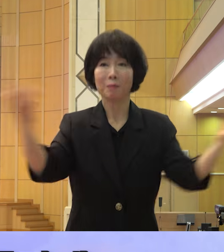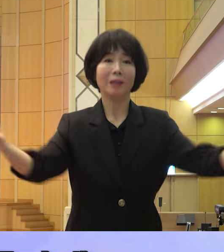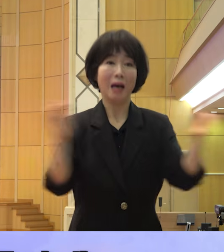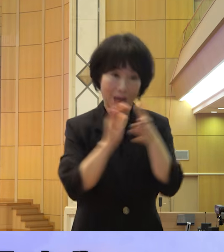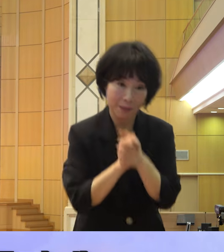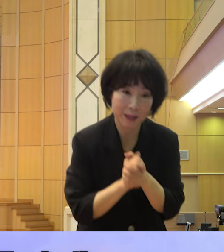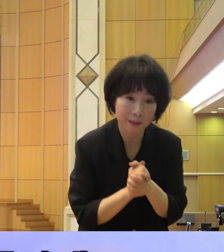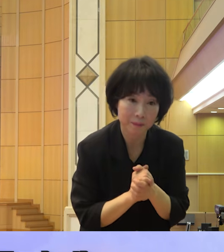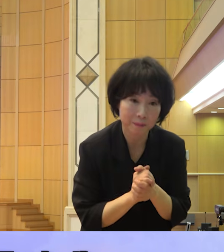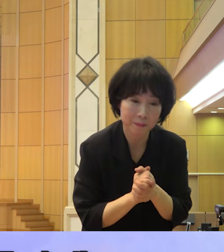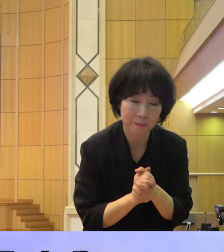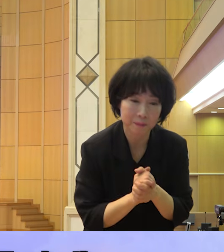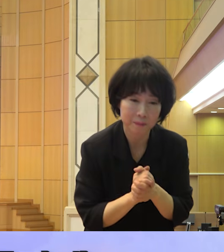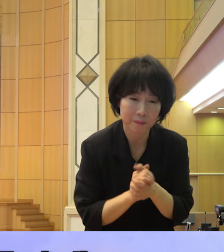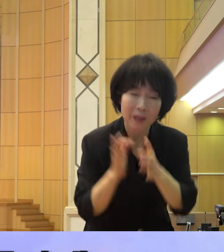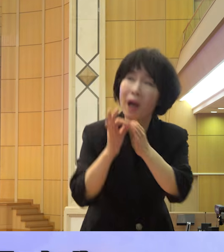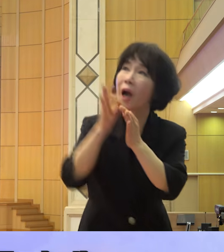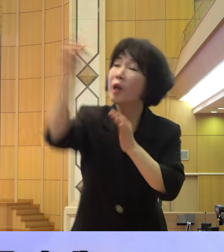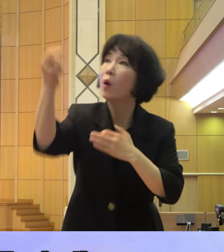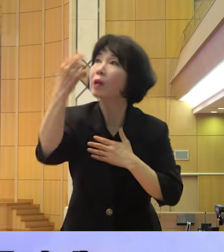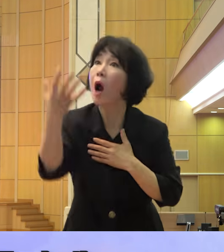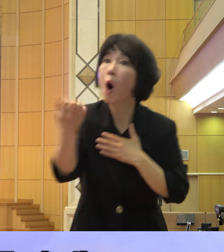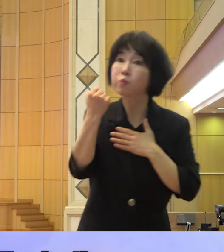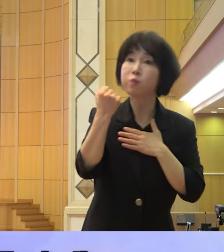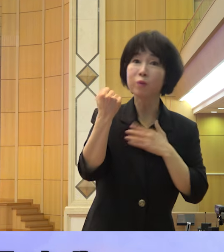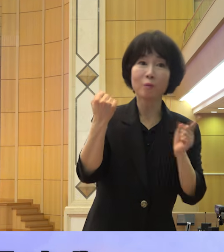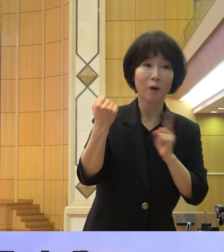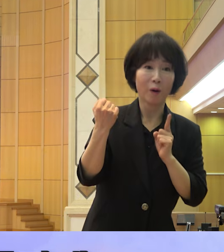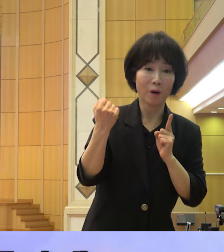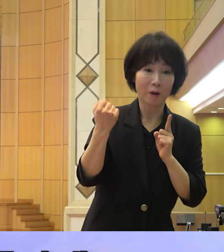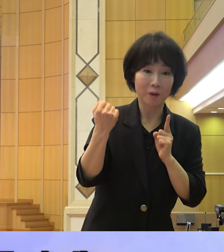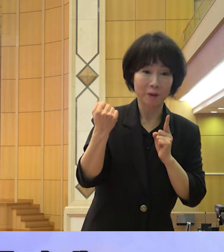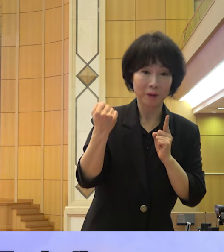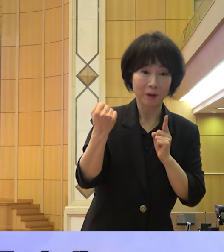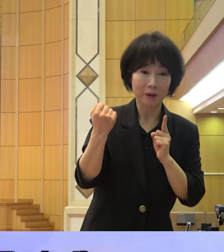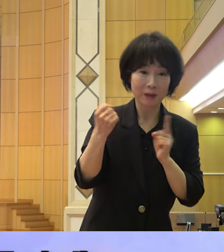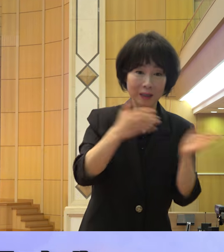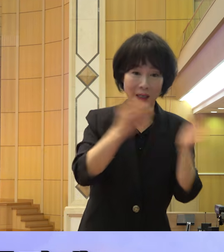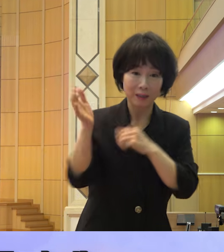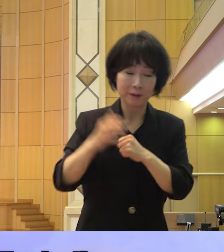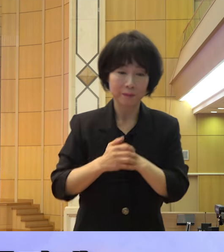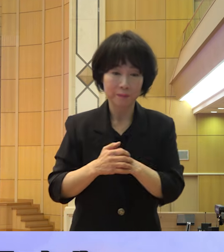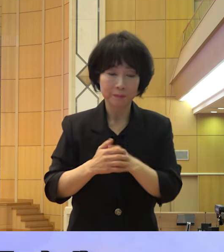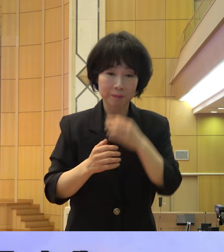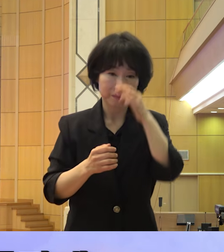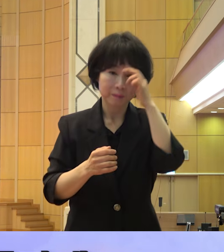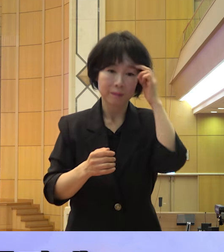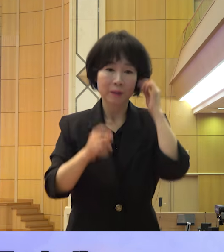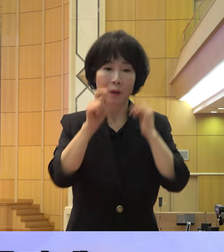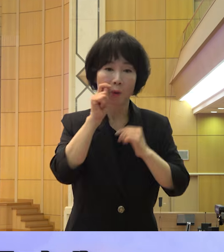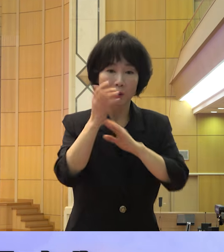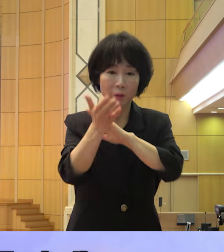것입니다. 그렇게 영생을 얻게 되면 고린도전서 15장 40절 보니까요,